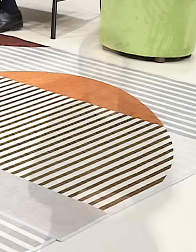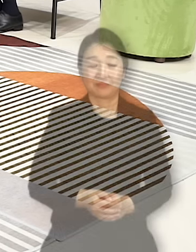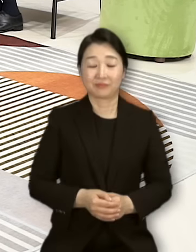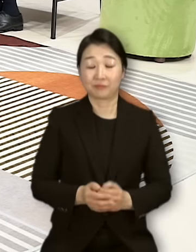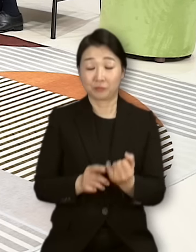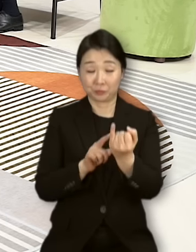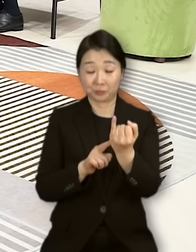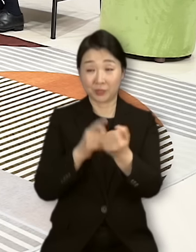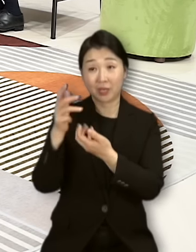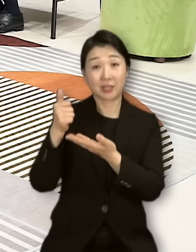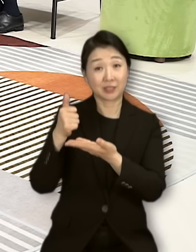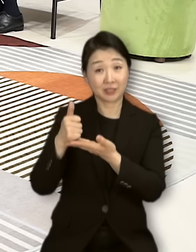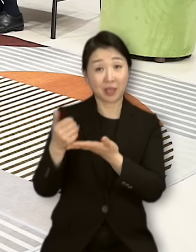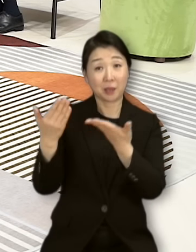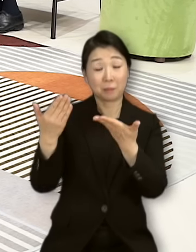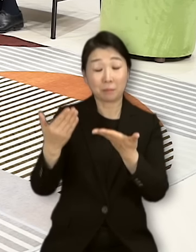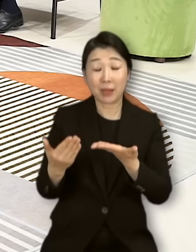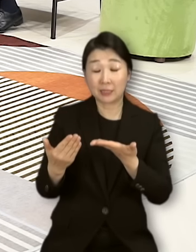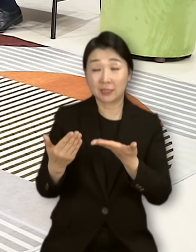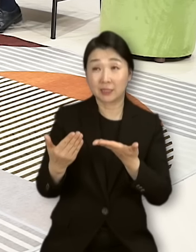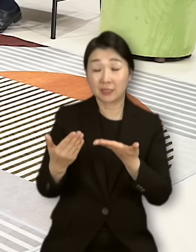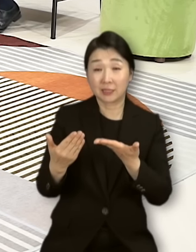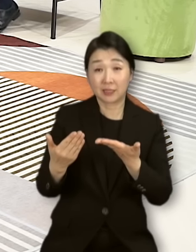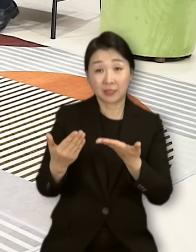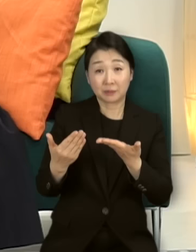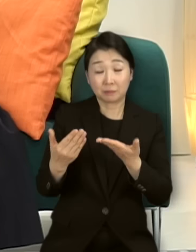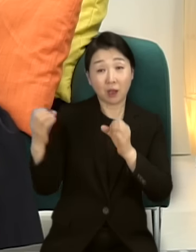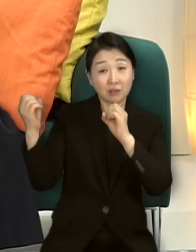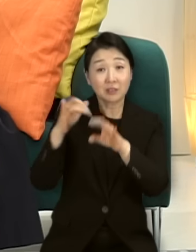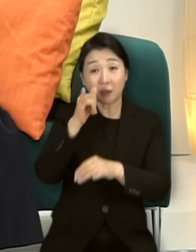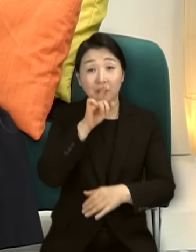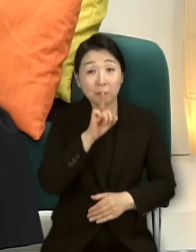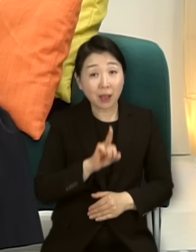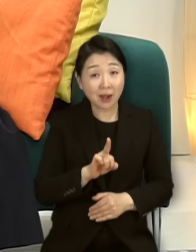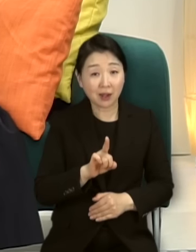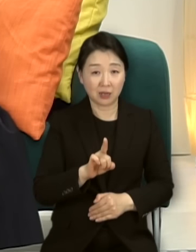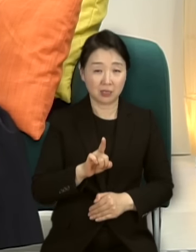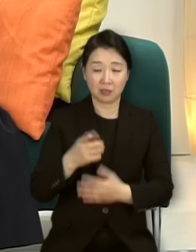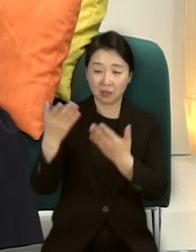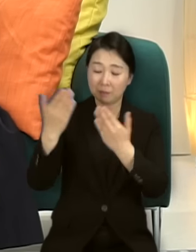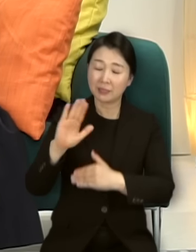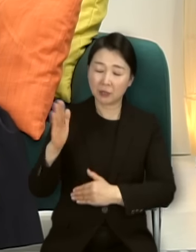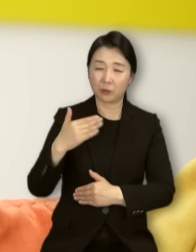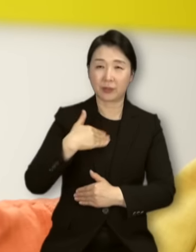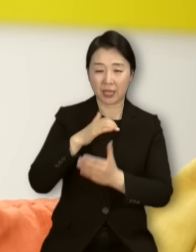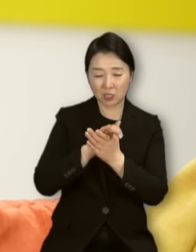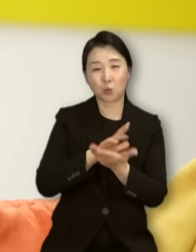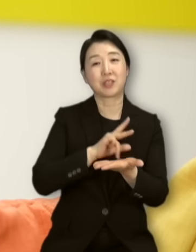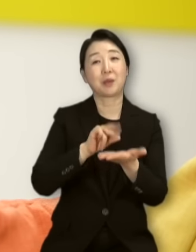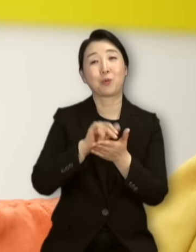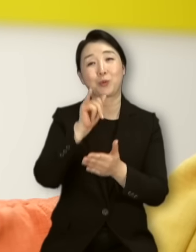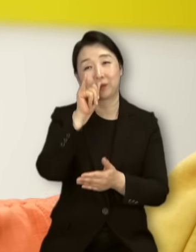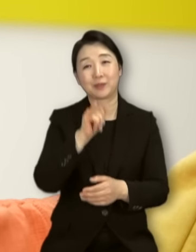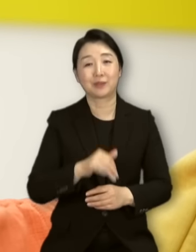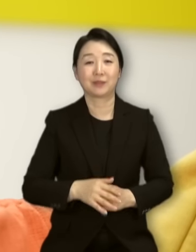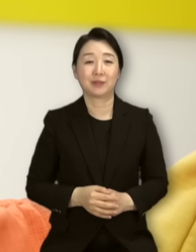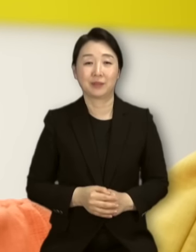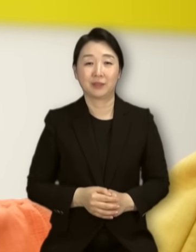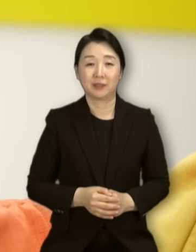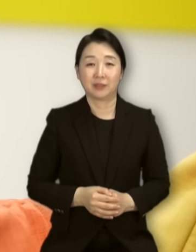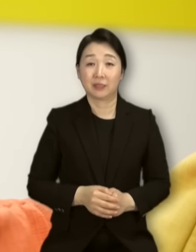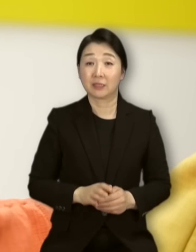규인 씨가 하나님께 받은 사인이 있었다고 들었습니다음 받았다기보다는 제목이었던 거 같아요